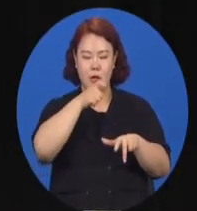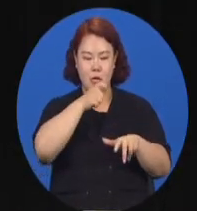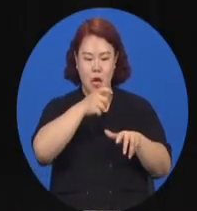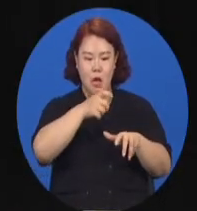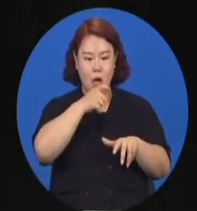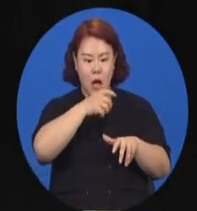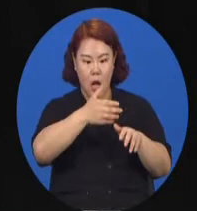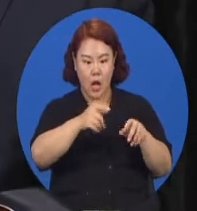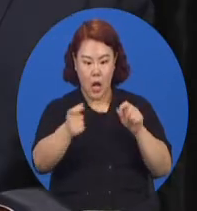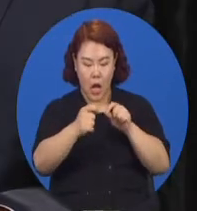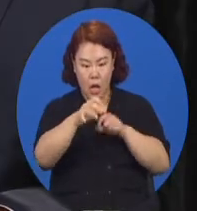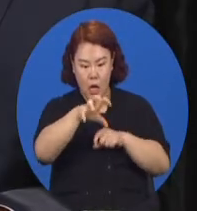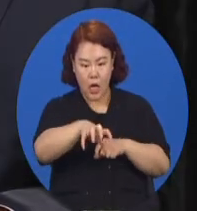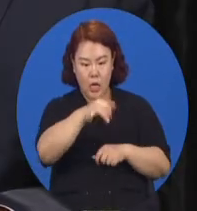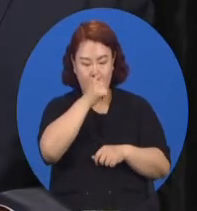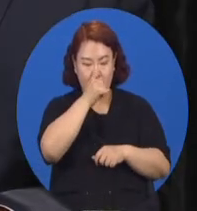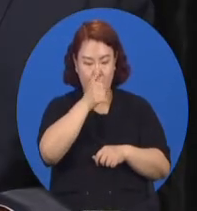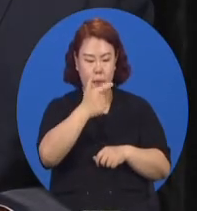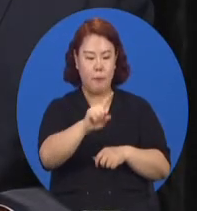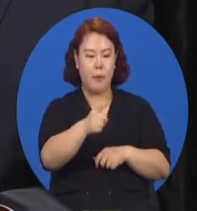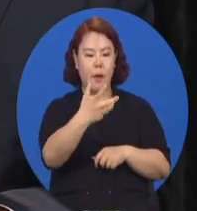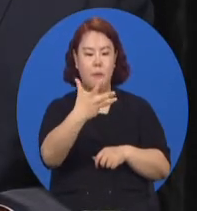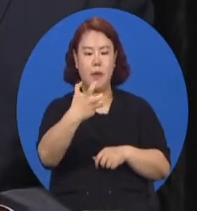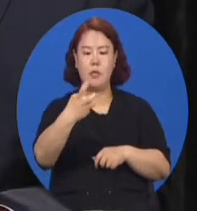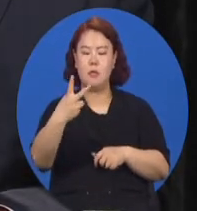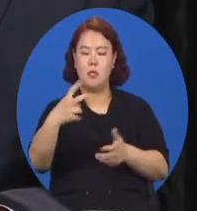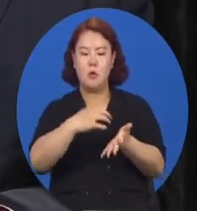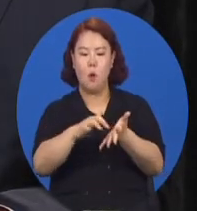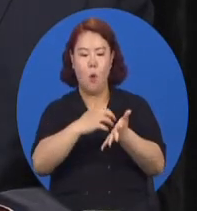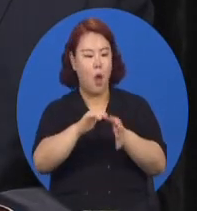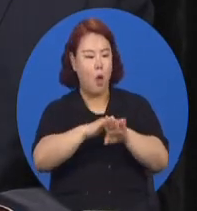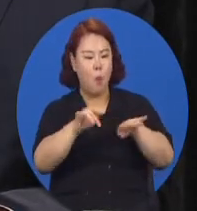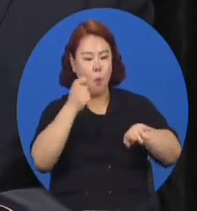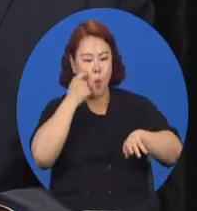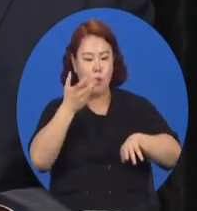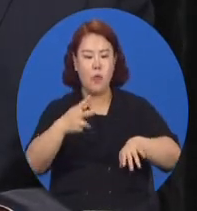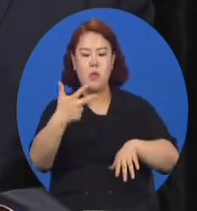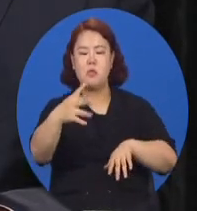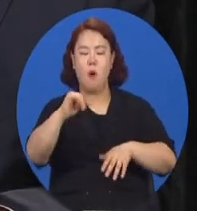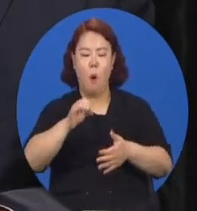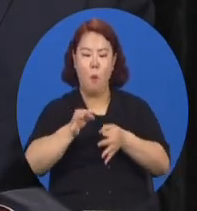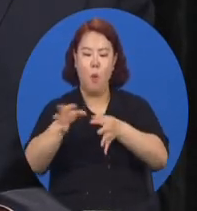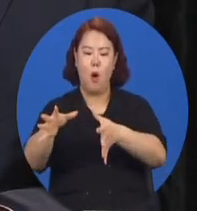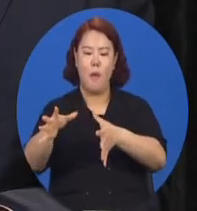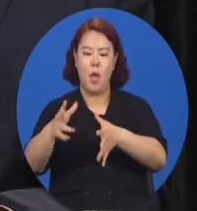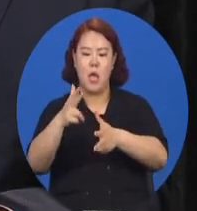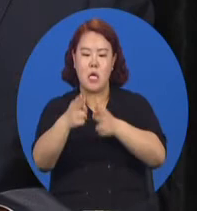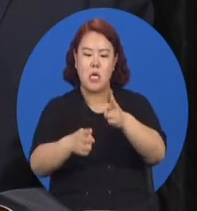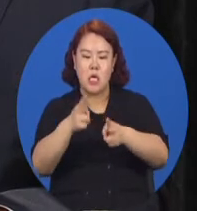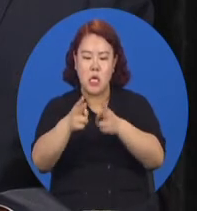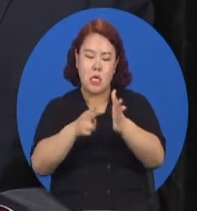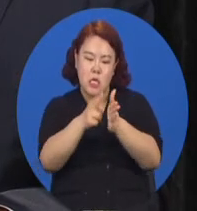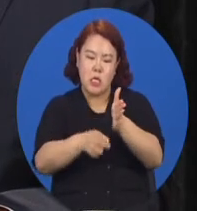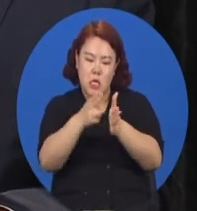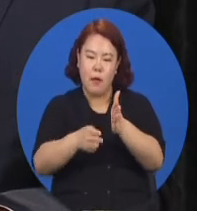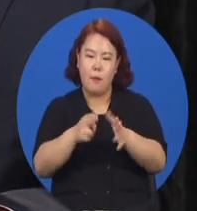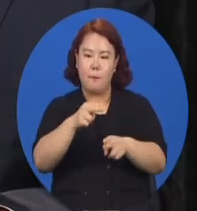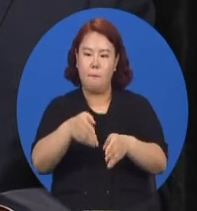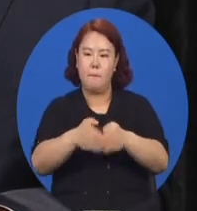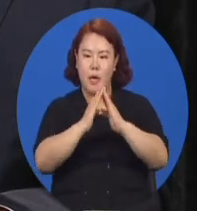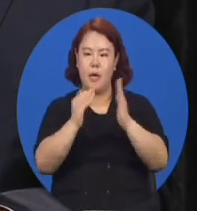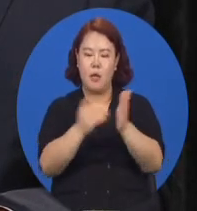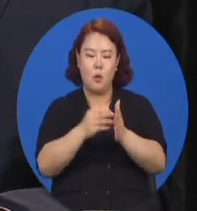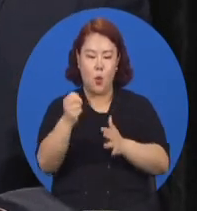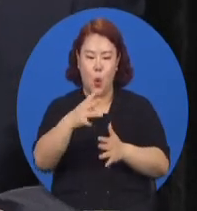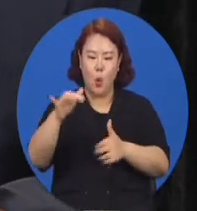못하면서 거기다가 7억 원 이상을 들여가지고 모노레일 깔아놨습니다. 그리고 그 지금 페러